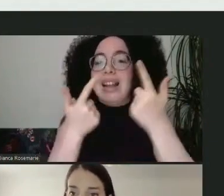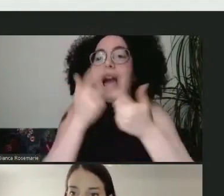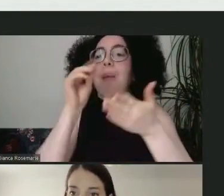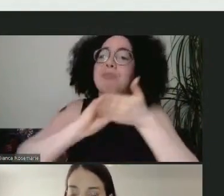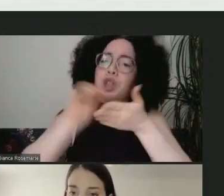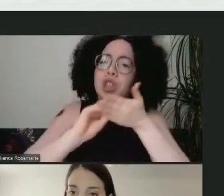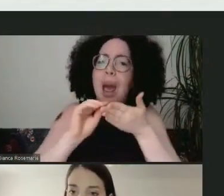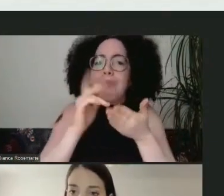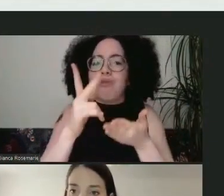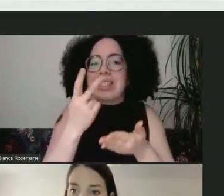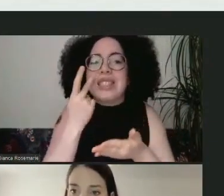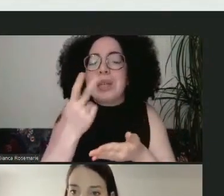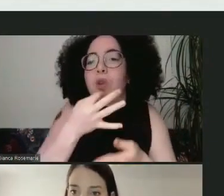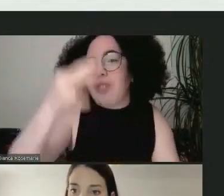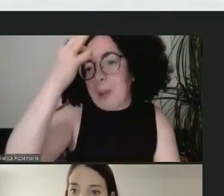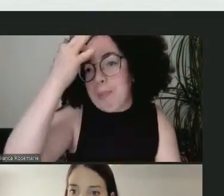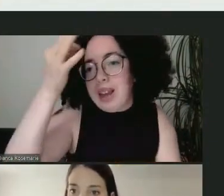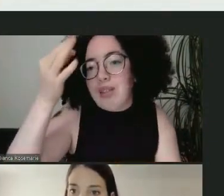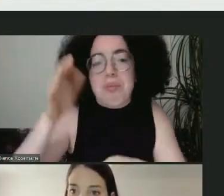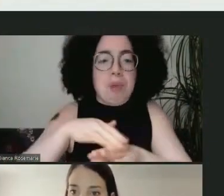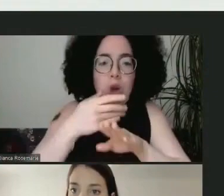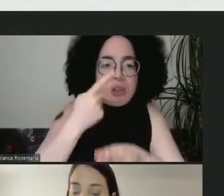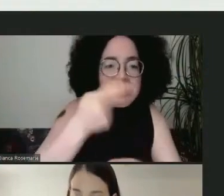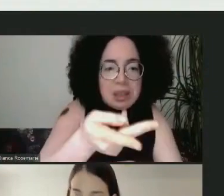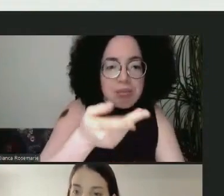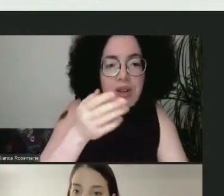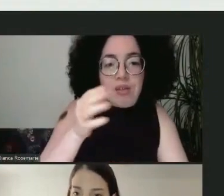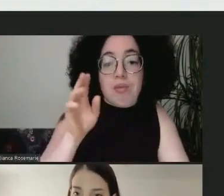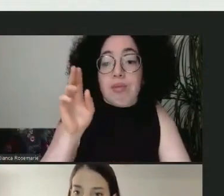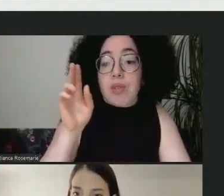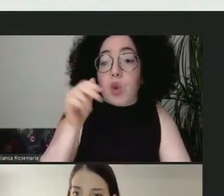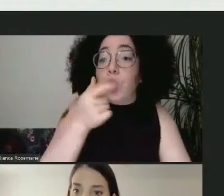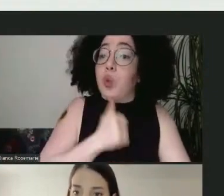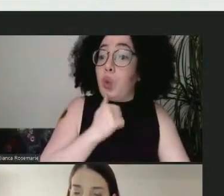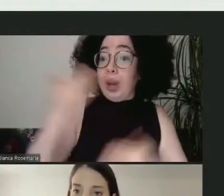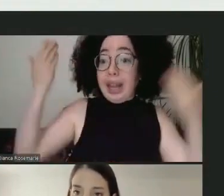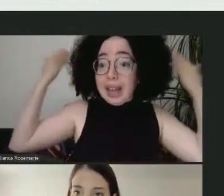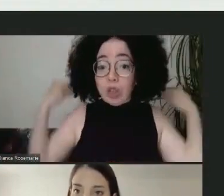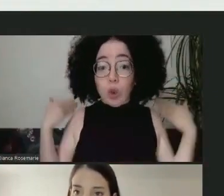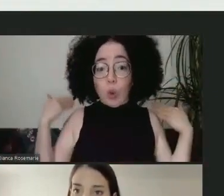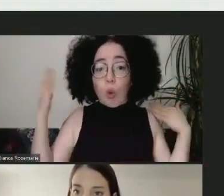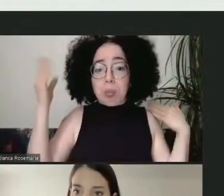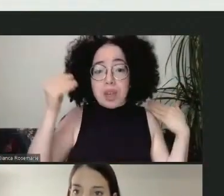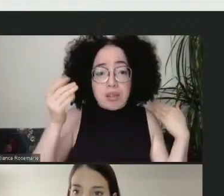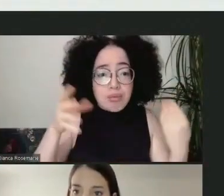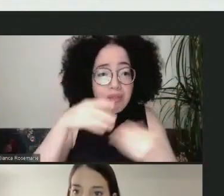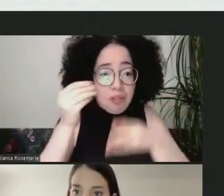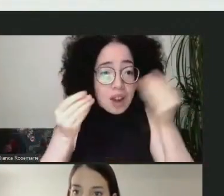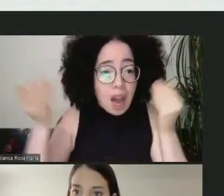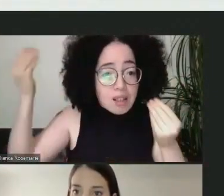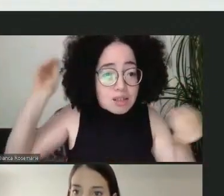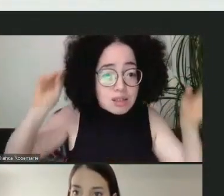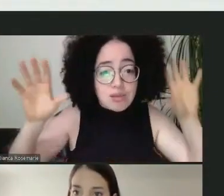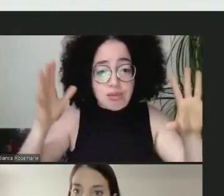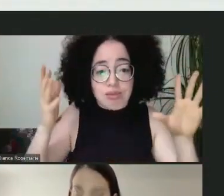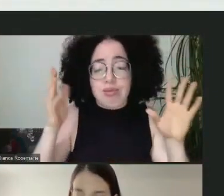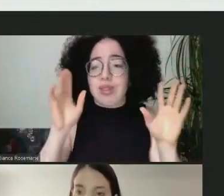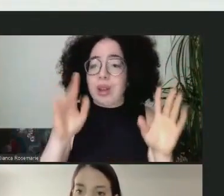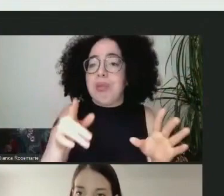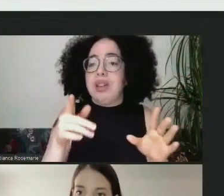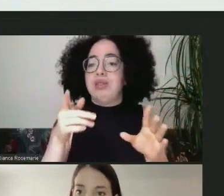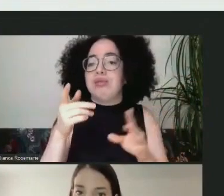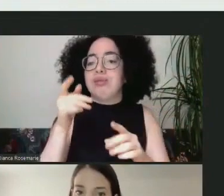sondern man muss es dann auch nochmal erklären, was eben auf dem Bild ist. Was sieht man genau auf dem Bild? Zum Beispiel ein grüner